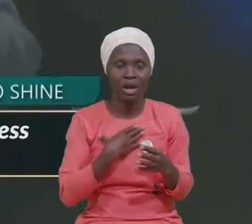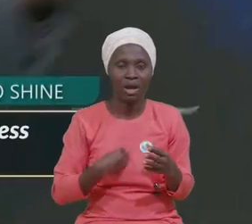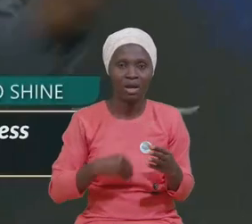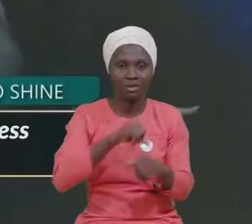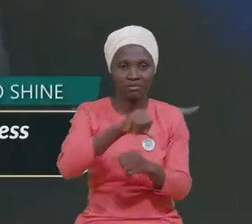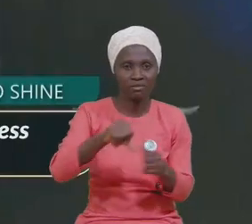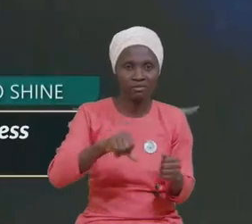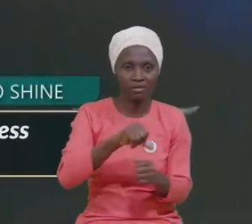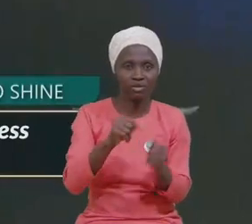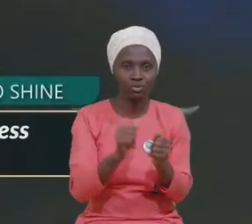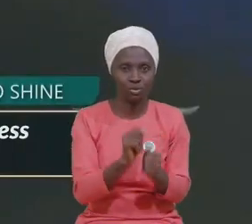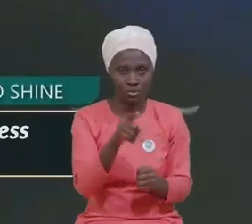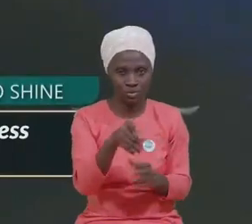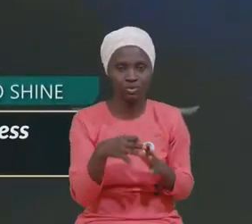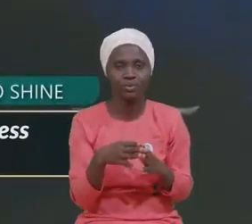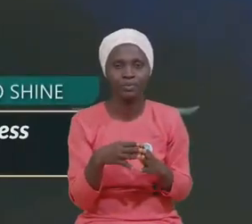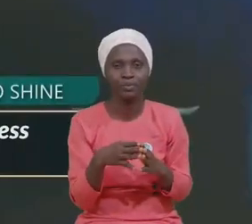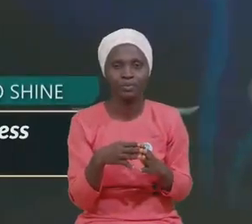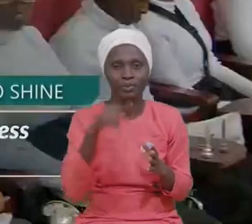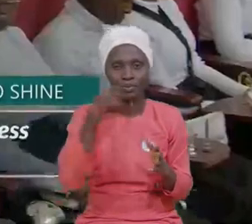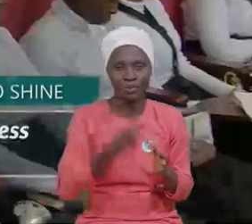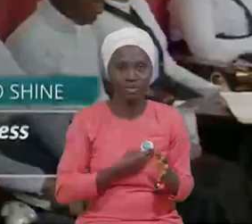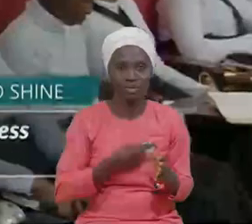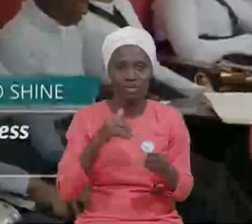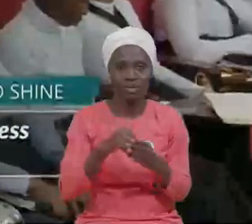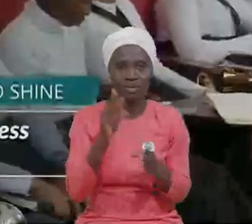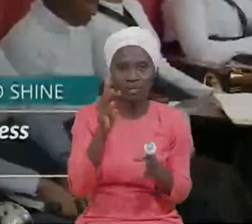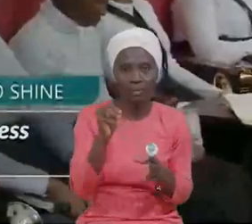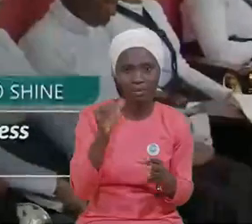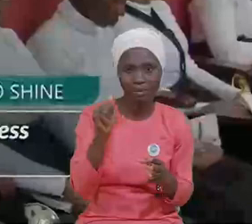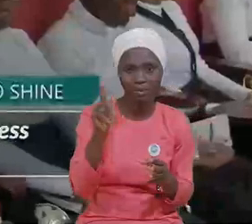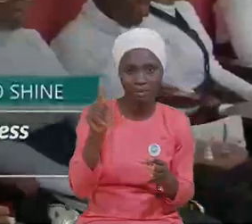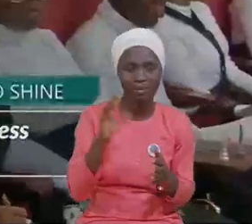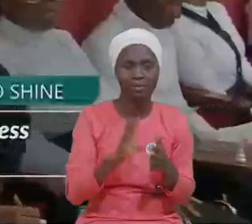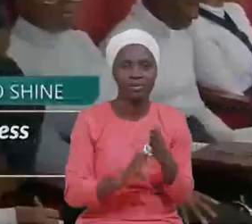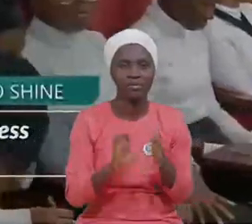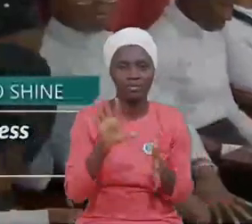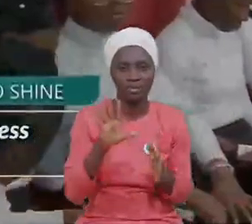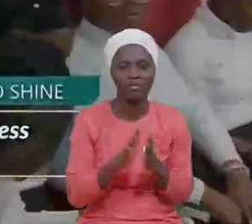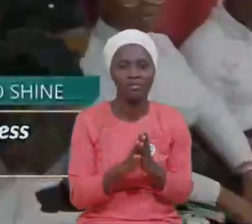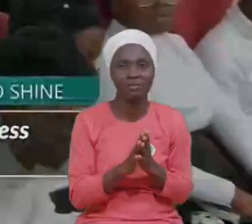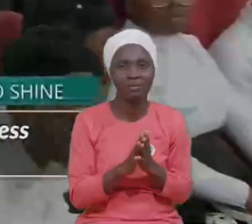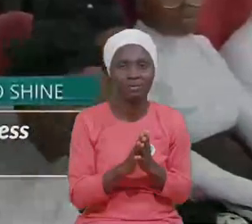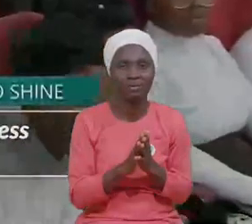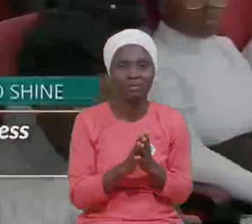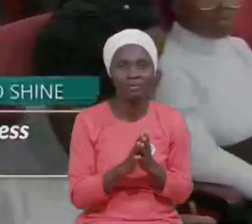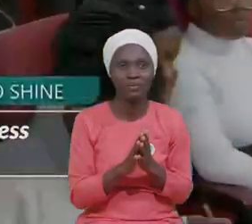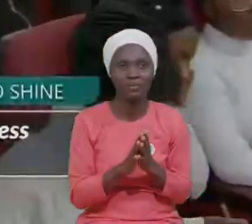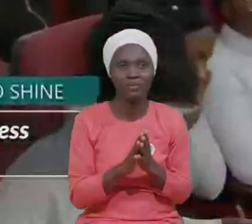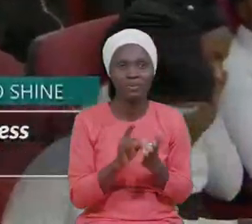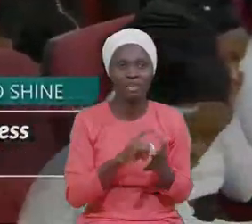souperai, je vais communier avec toi. En Matthieu chapitre 5,